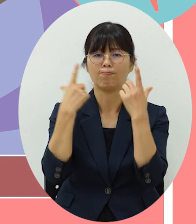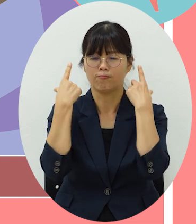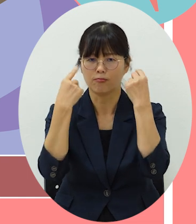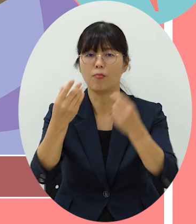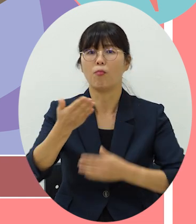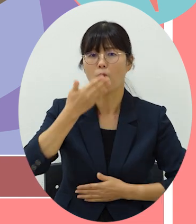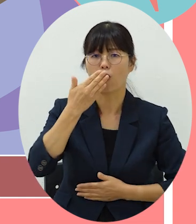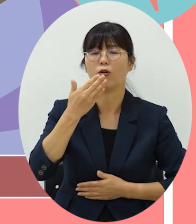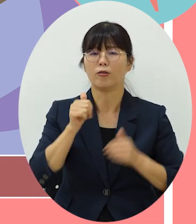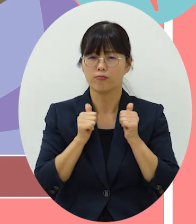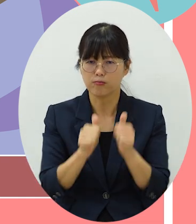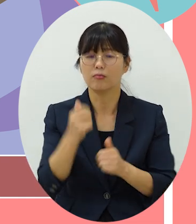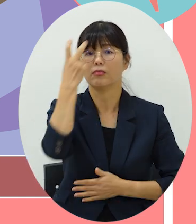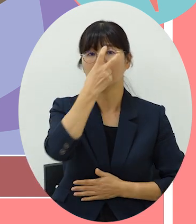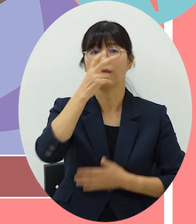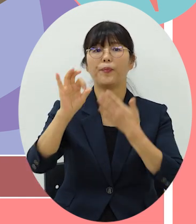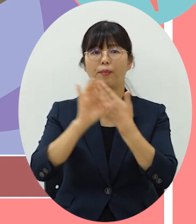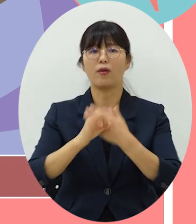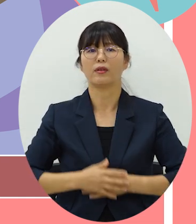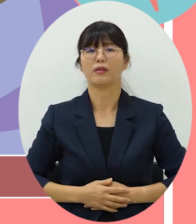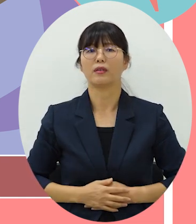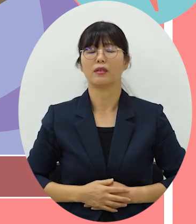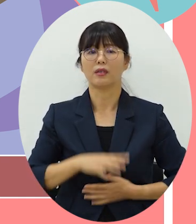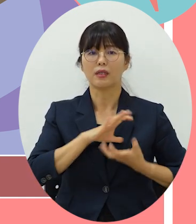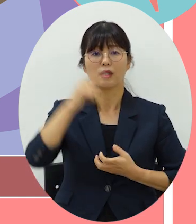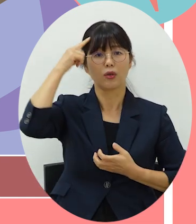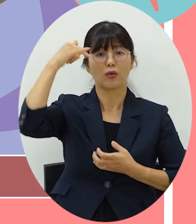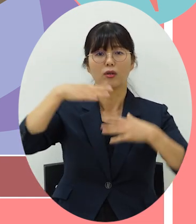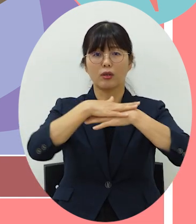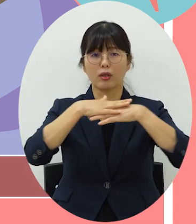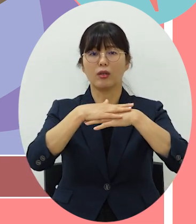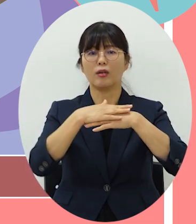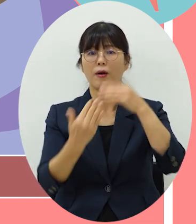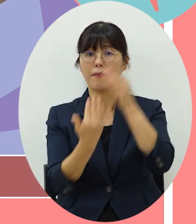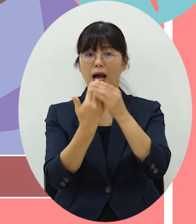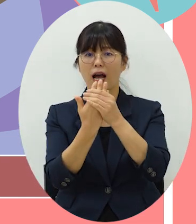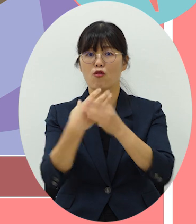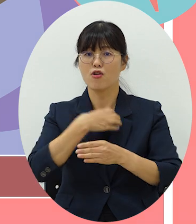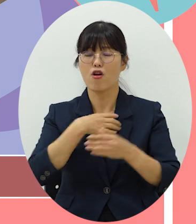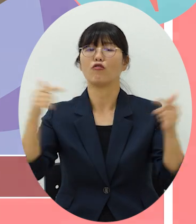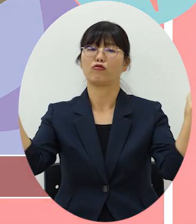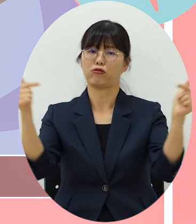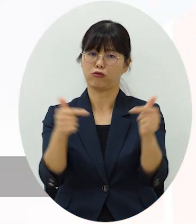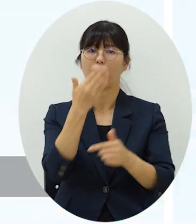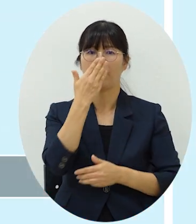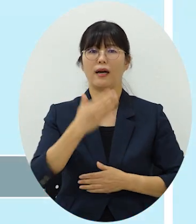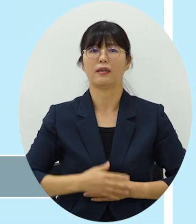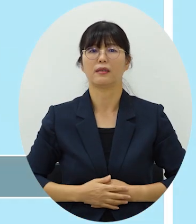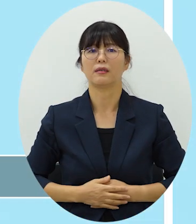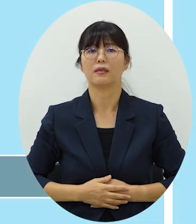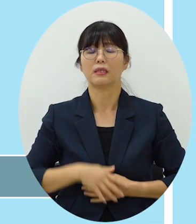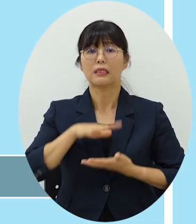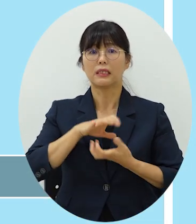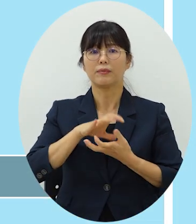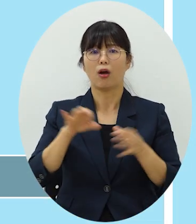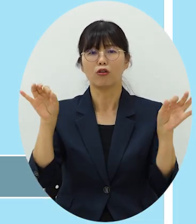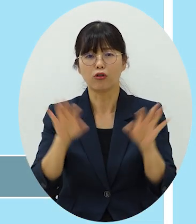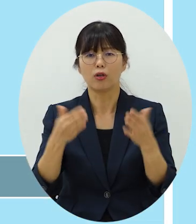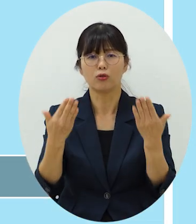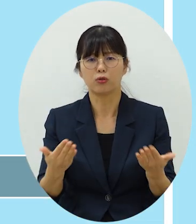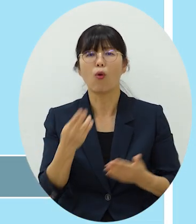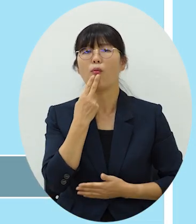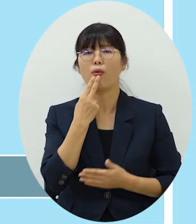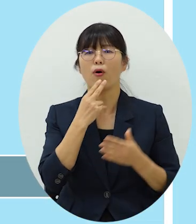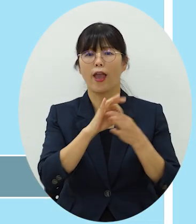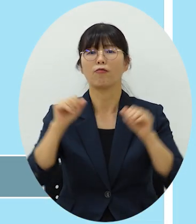규칙적으로 먹으면서 적극적으로 관리한다면 심뇌혈관 질환 발생 위험을 낮출 수 있습니다. 심장은